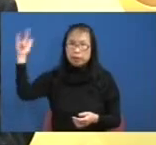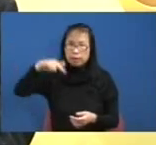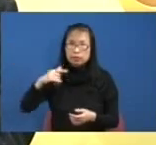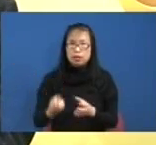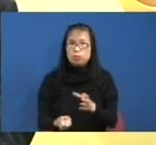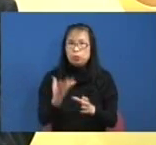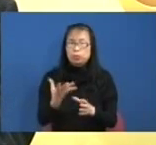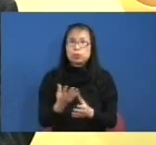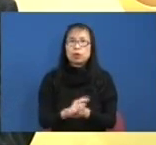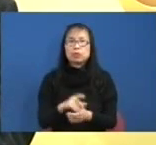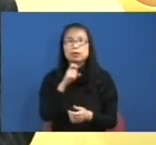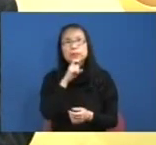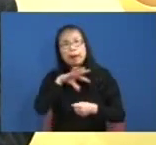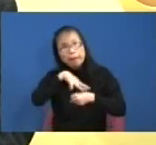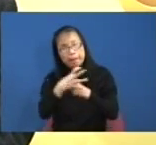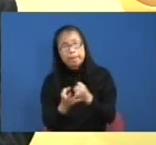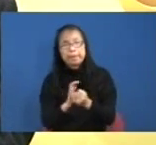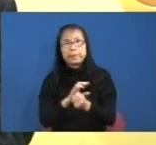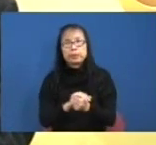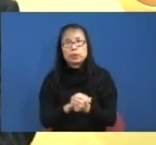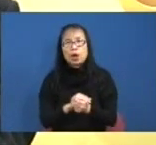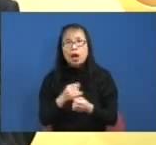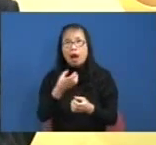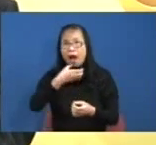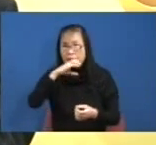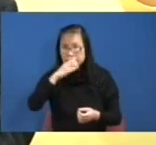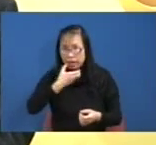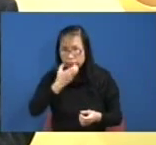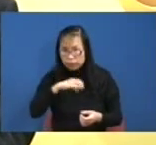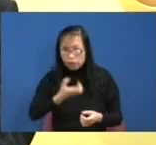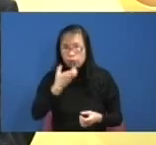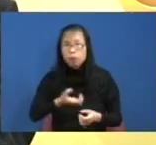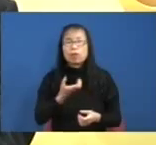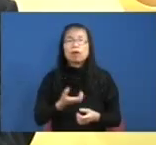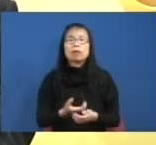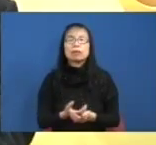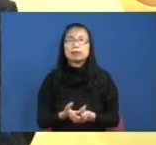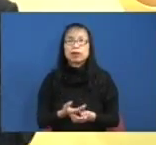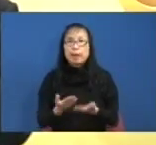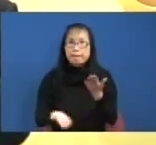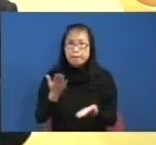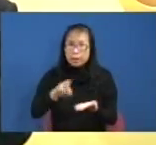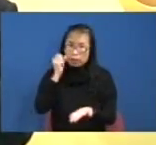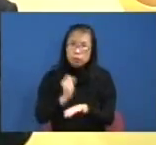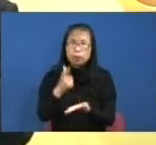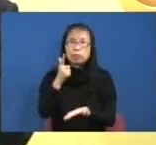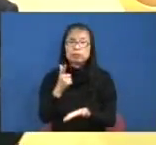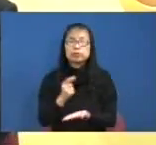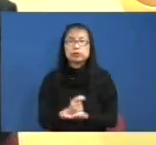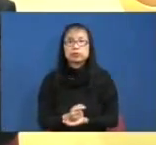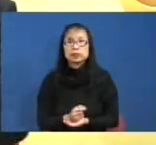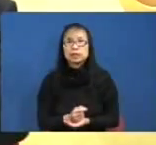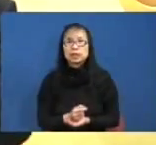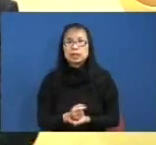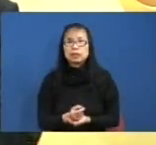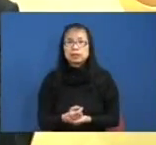蔬嘅話咧，咁包括一啲生果啊呢啲咧，咁亦都係比較貴價嘅